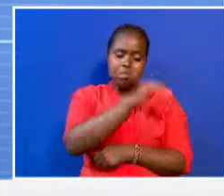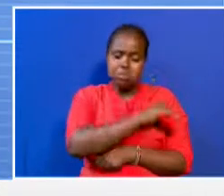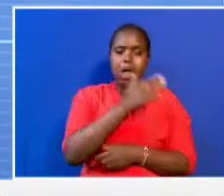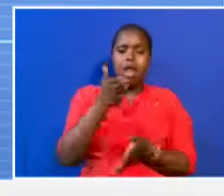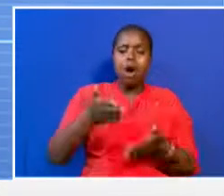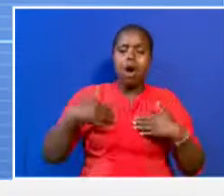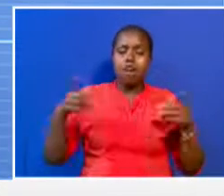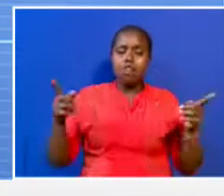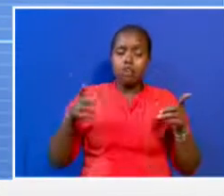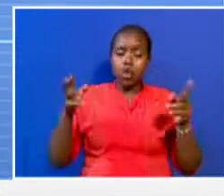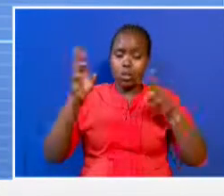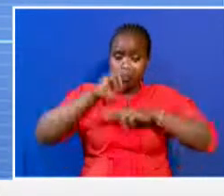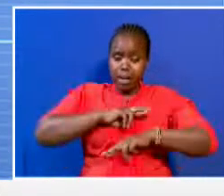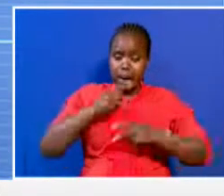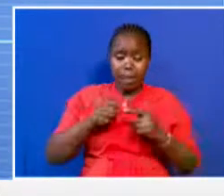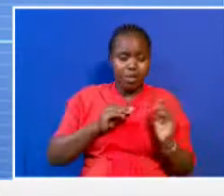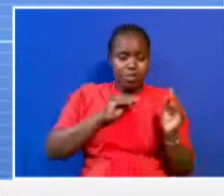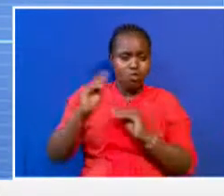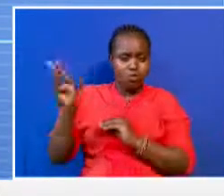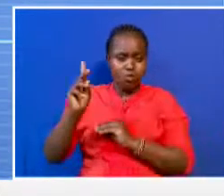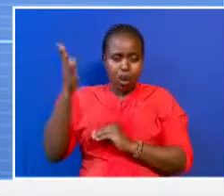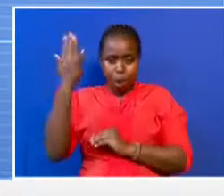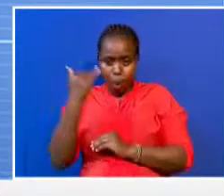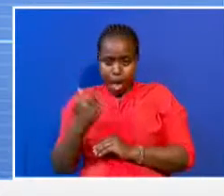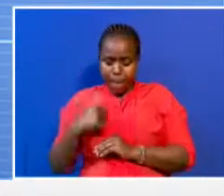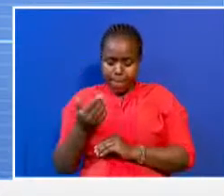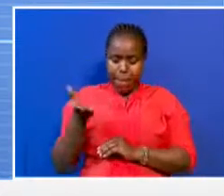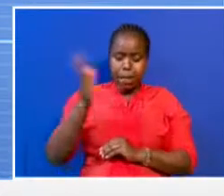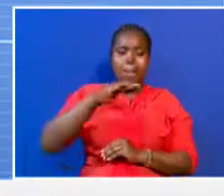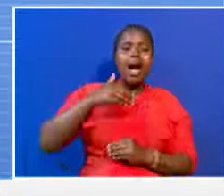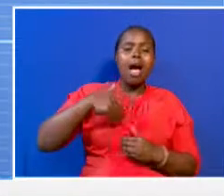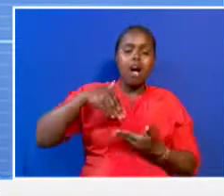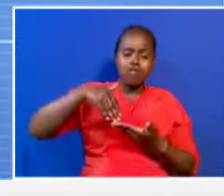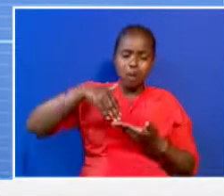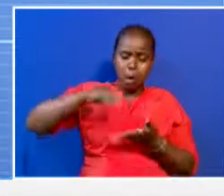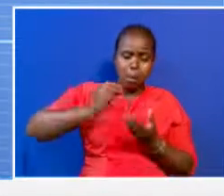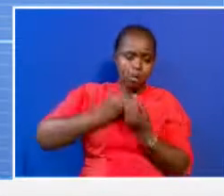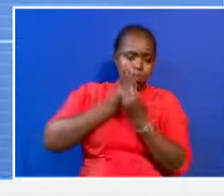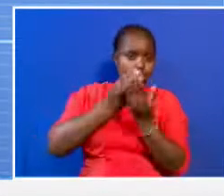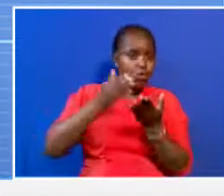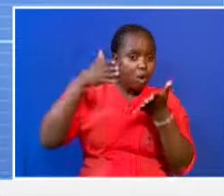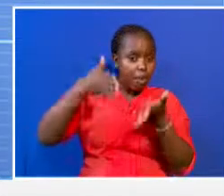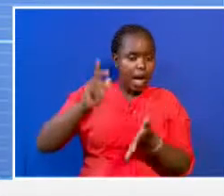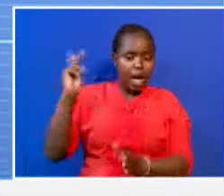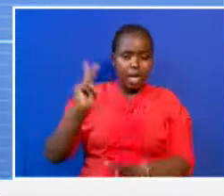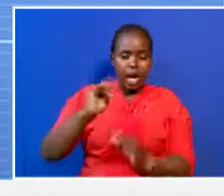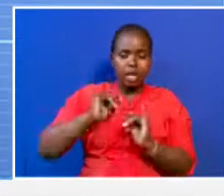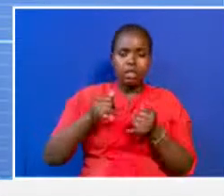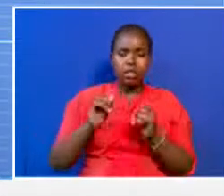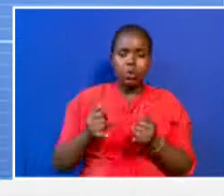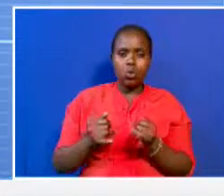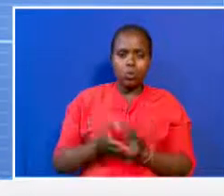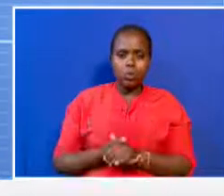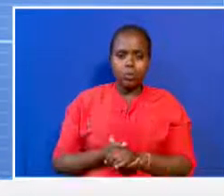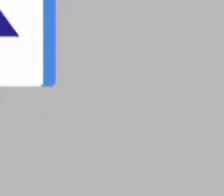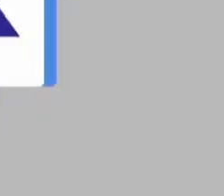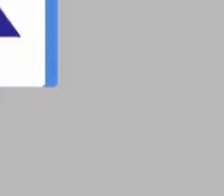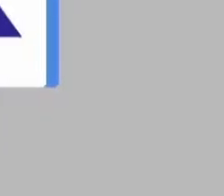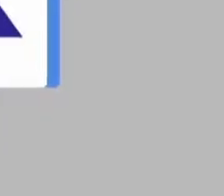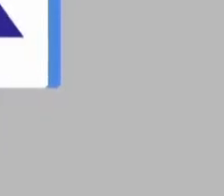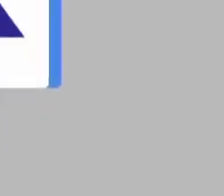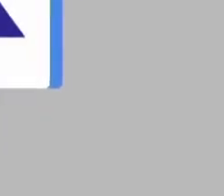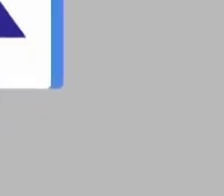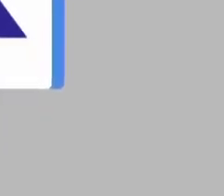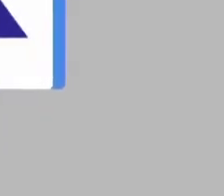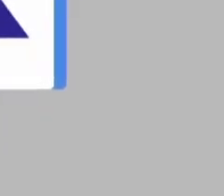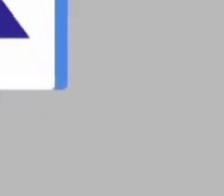mapumziko mafupi, lakini usibanduke uliko, manake nikirejea yapo mengi ya kukujuza ndani ya taarifa za Mwale wa Kanga.